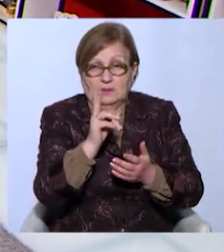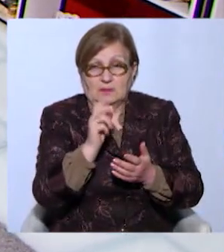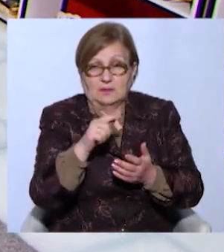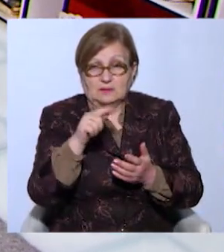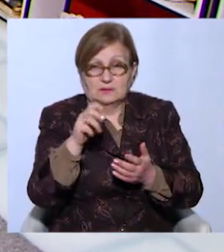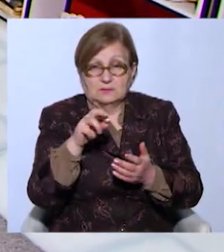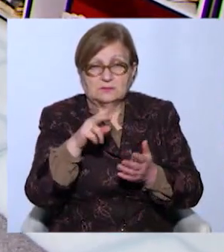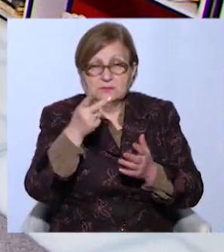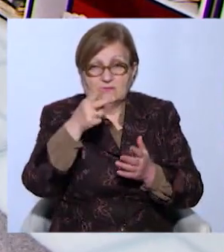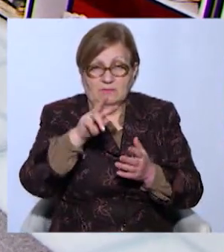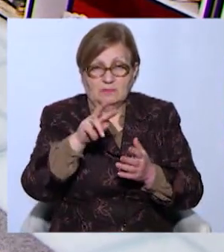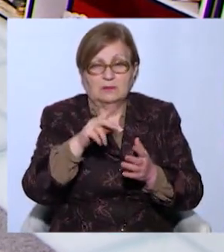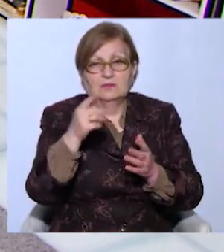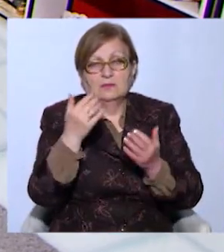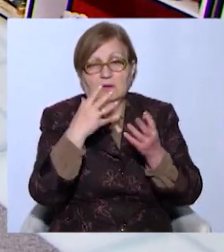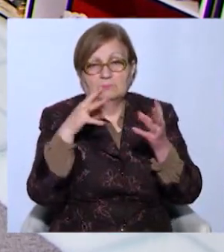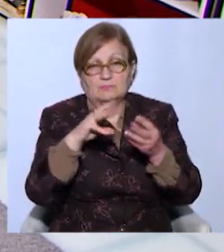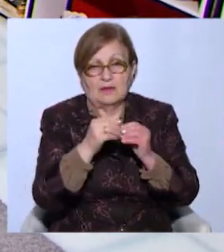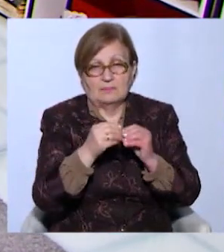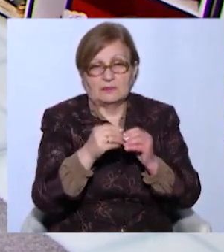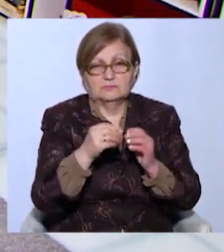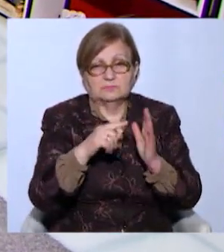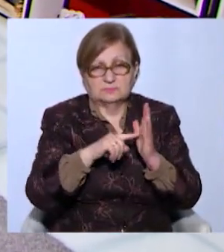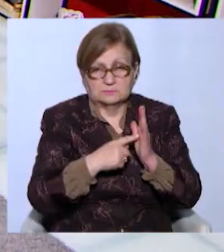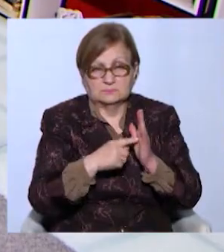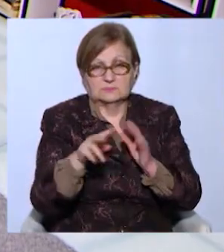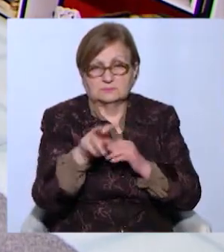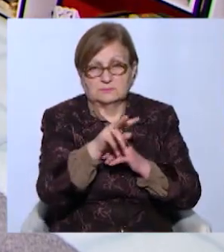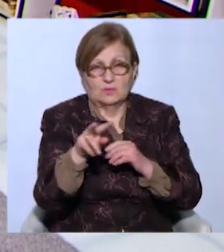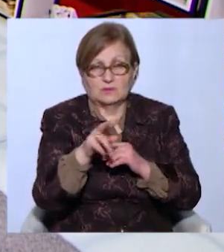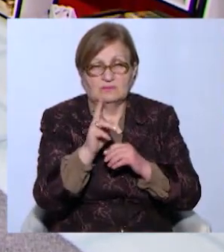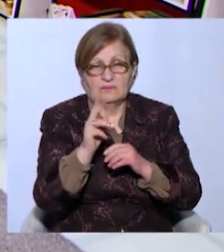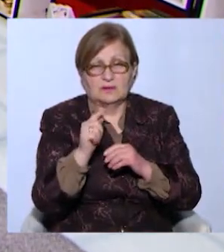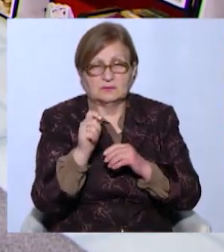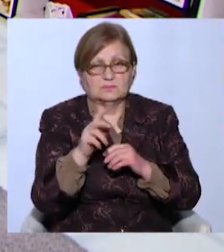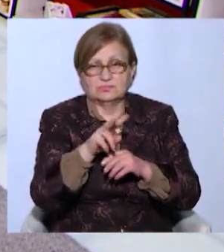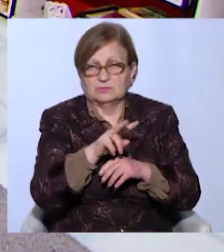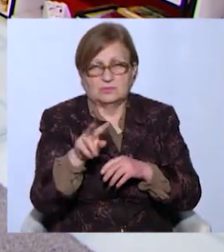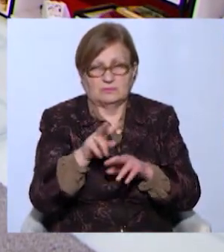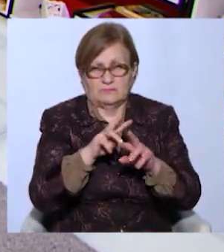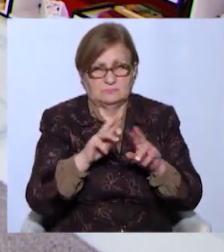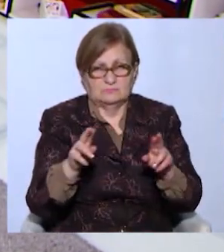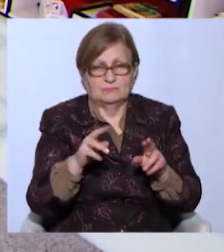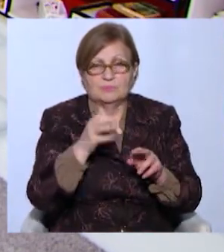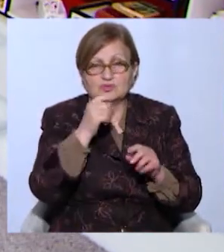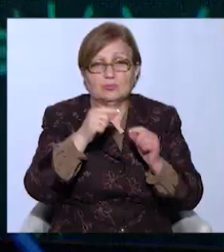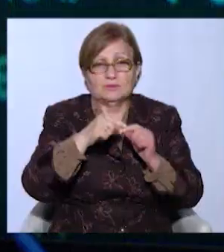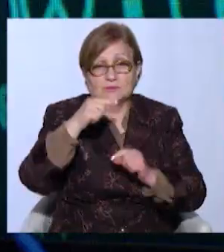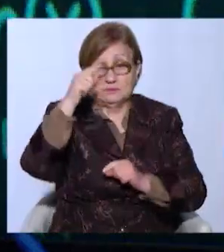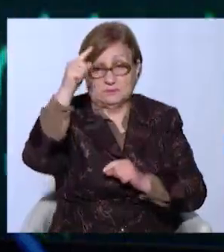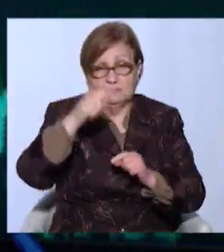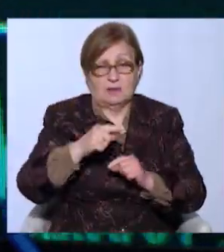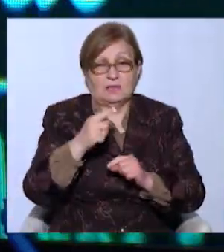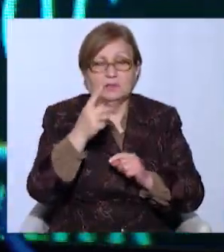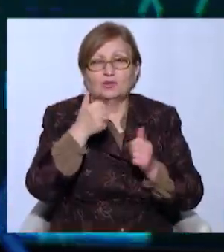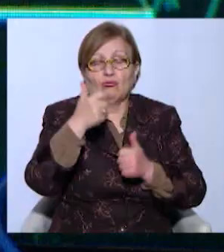კვადრატი უდრის მისი გეგმილის და ჰიპოტენუზის ნამრავლს. რა თქმა უნდა, ეს ორივე კათეტის შემთხვევაში ასეა. შემდეგი არის სიმაღლის გამოსათვლელი ორი